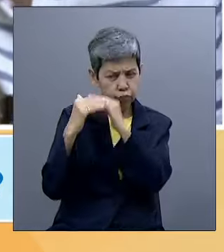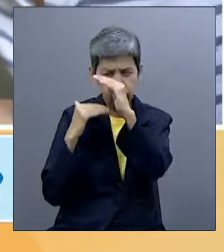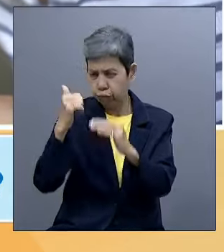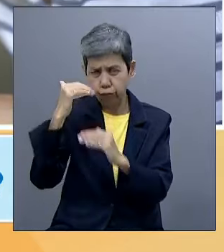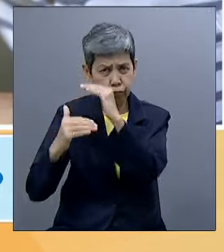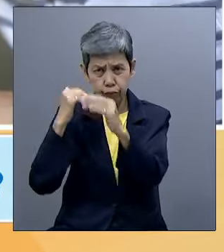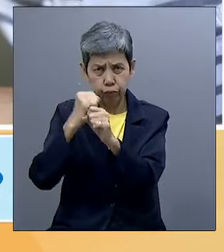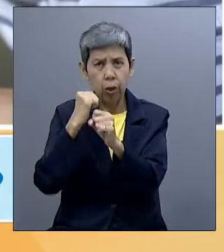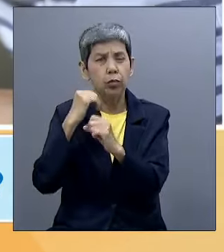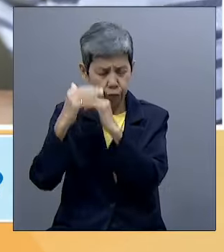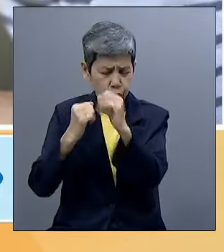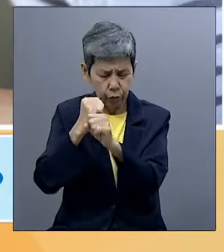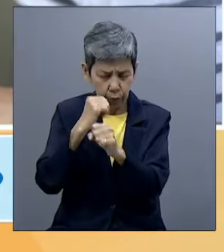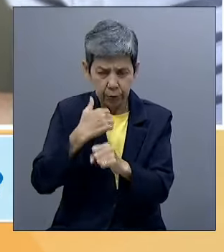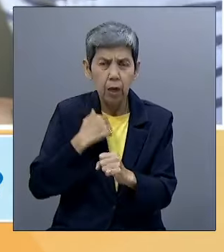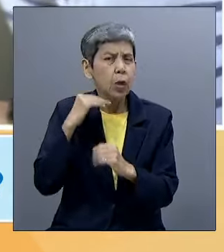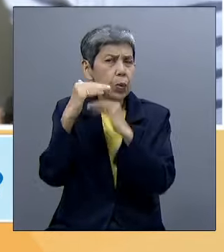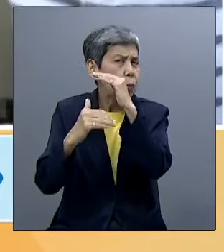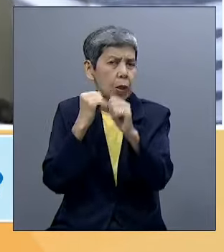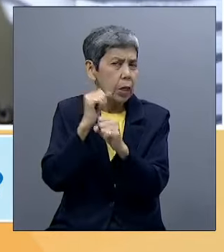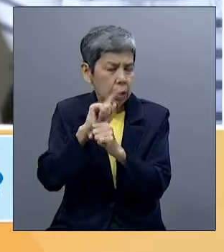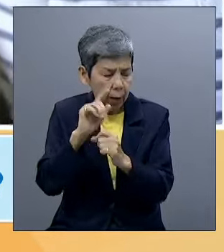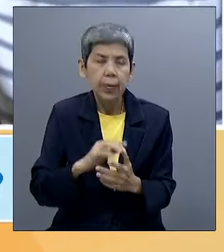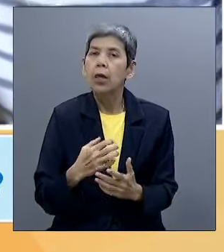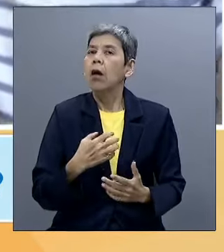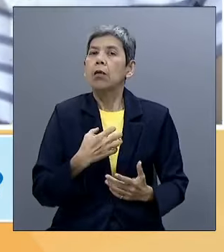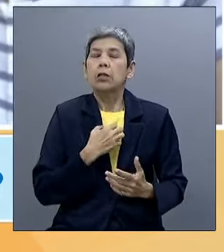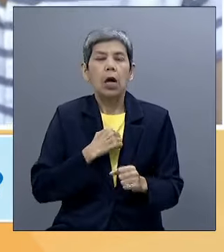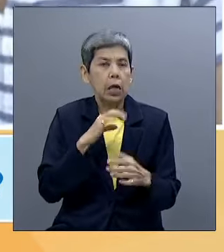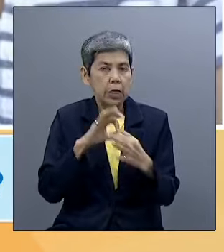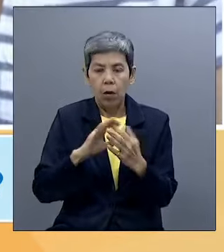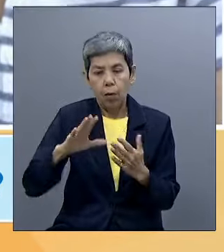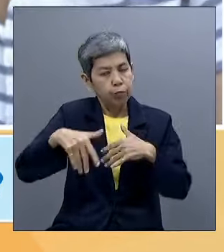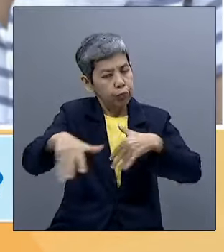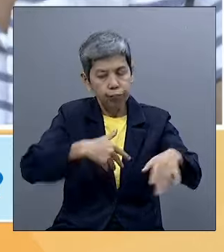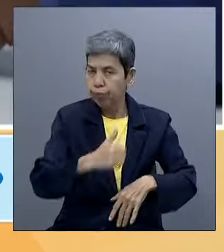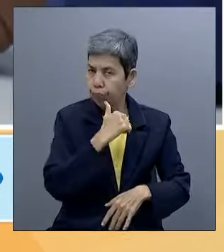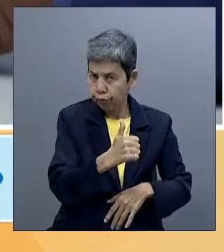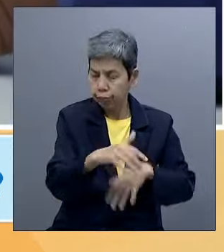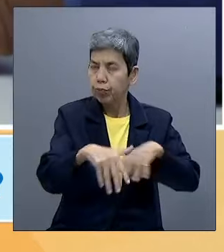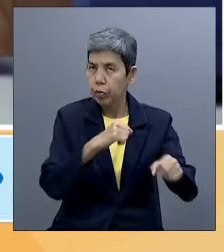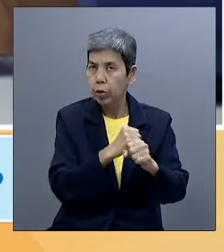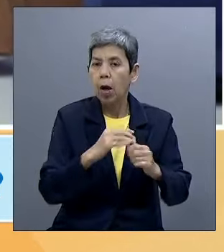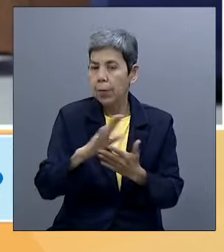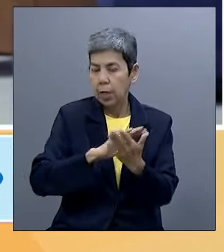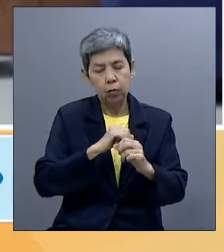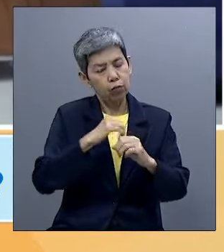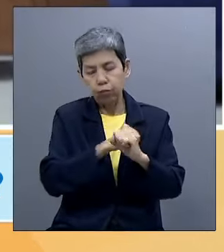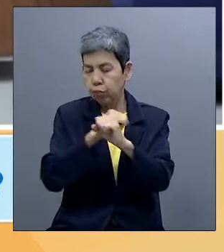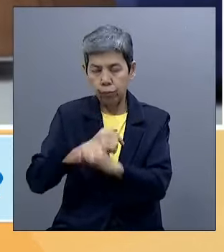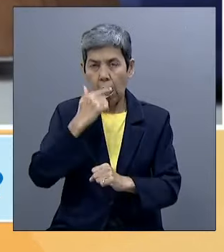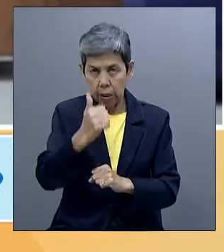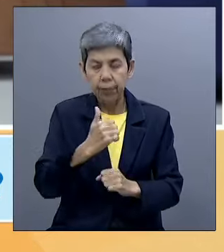อ้ go เนี่ยมันต้อง go อยู่แล้วแต่ go อย่างไรเนี่ยเพื่อที่จะรักษาผลประโยชน์ของประชาชนผลประโยชน์ของประเทศเอาไว้ได้เนี่ยนะครับ